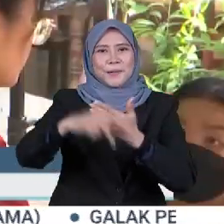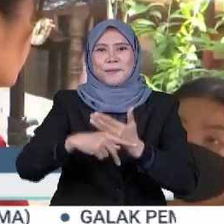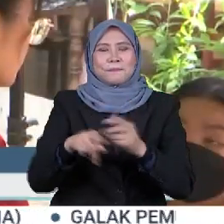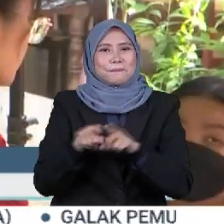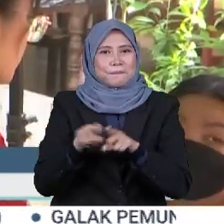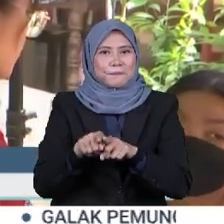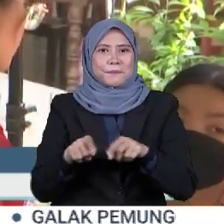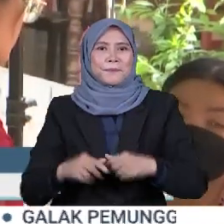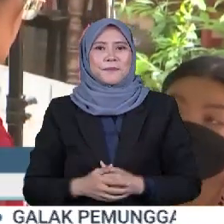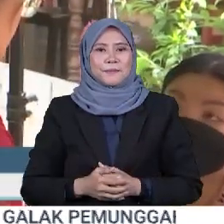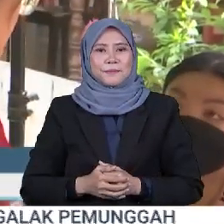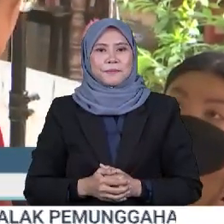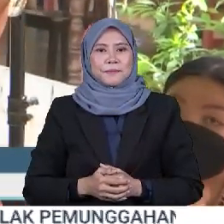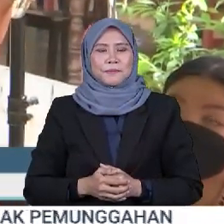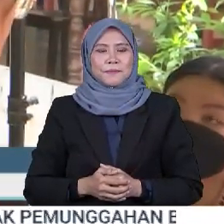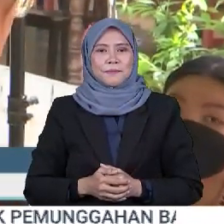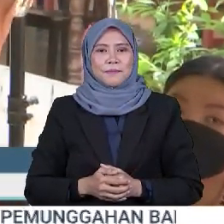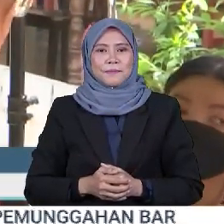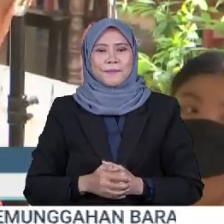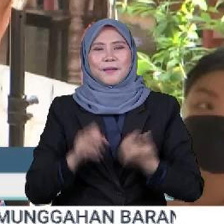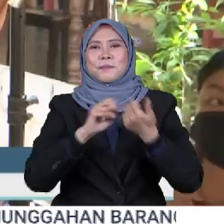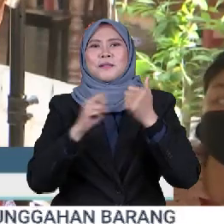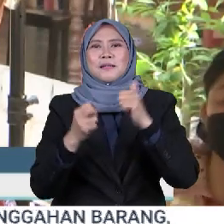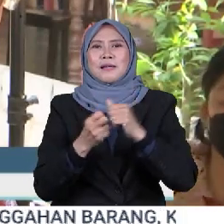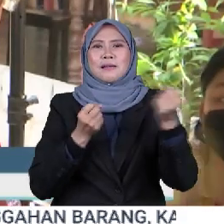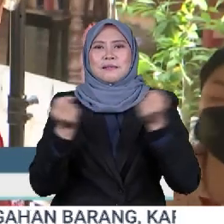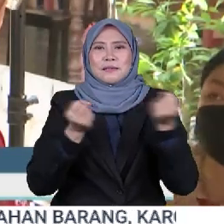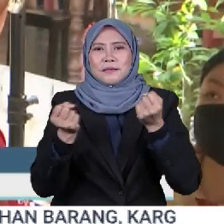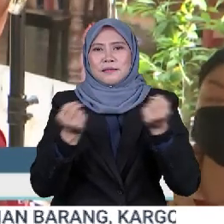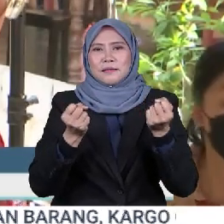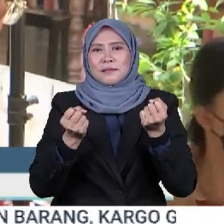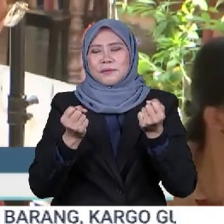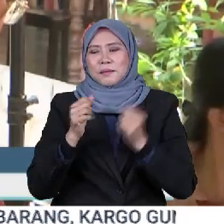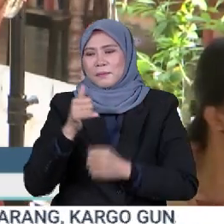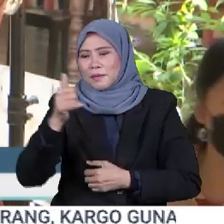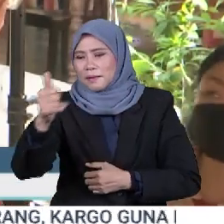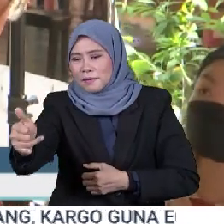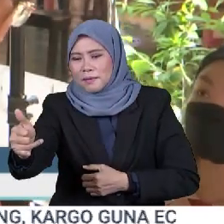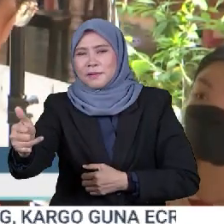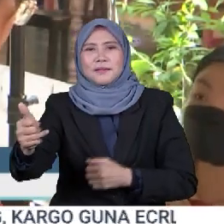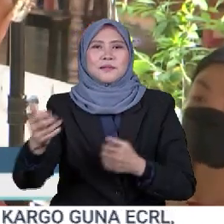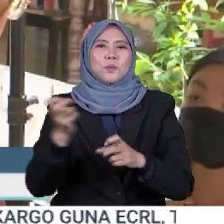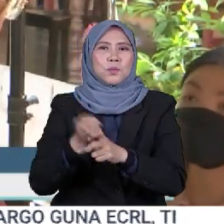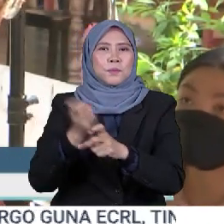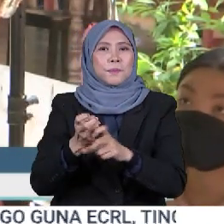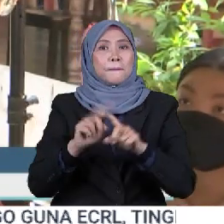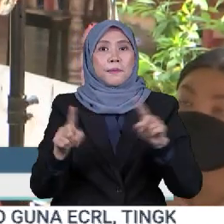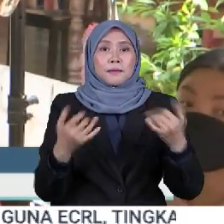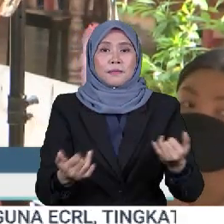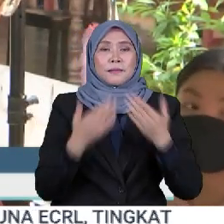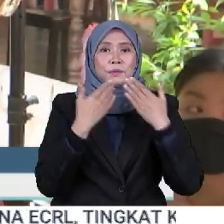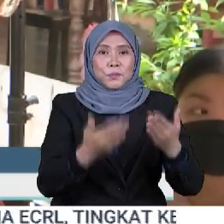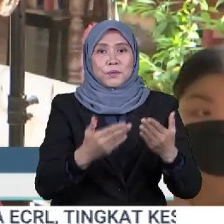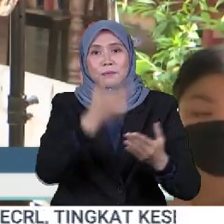ni. Selalu masalah kenderaan untuk pergi agensi kerjaan yang kami perlukan. Tapi sekarang terima kasihlah